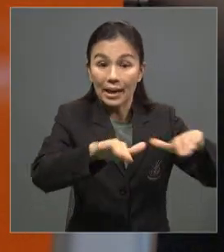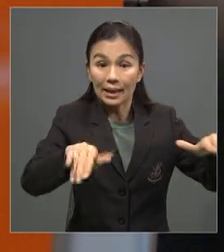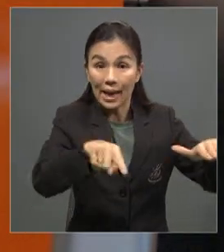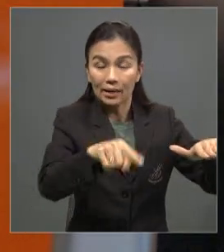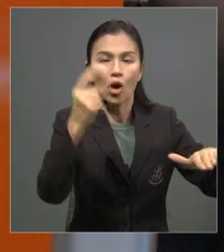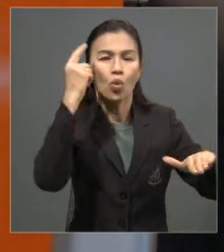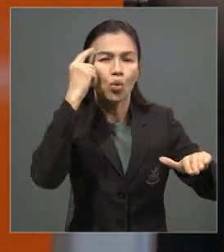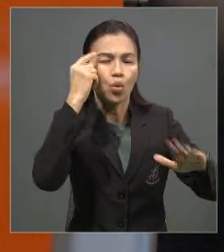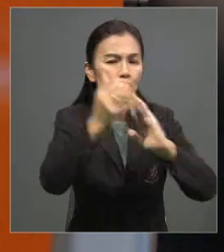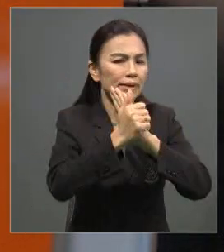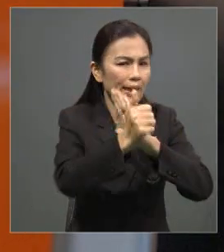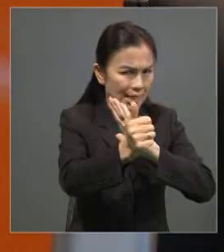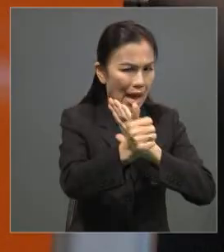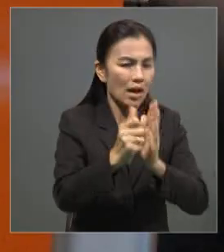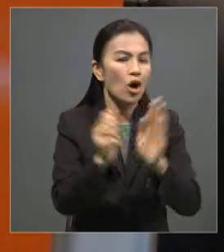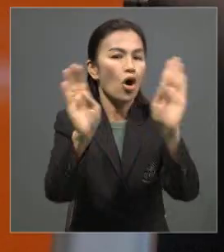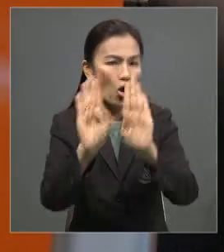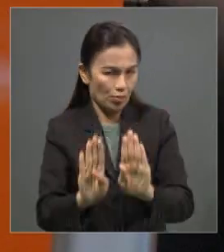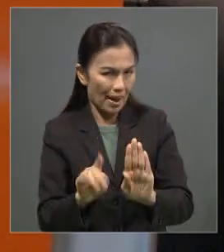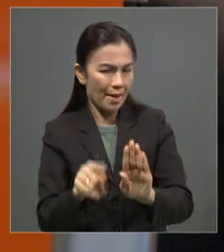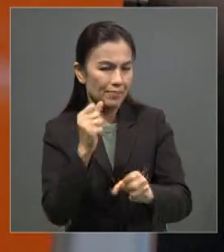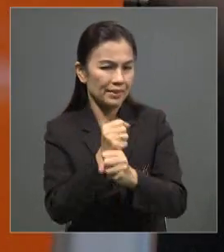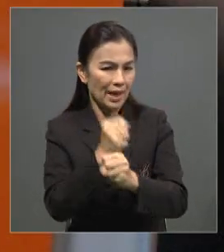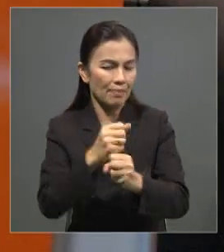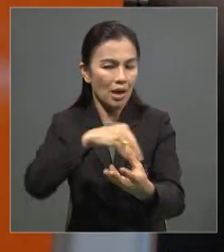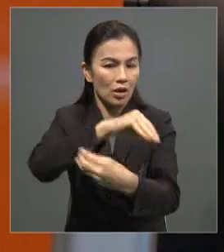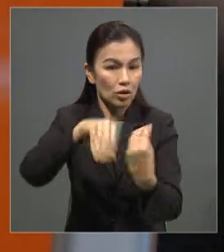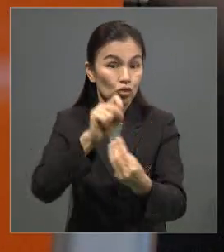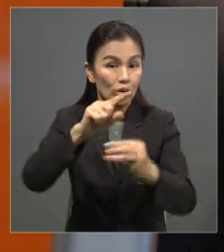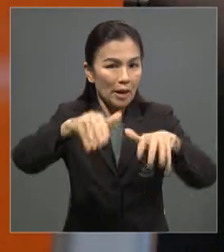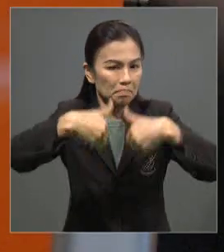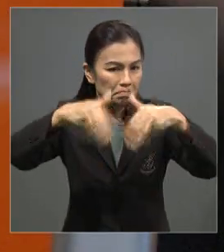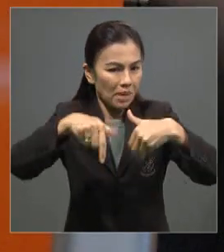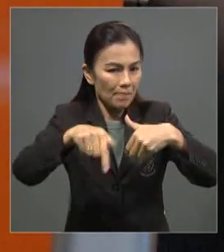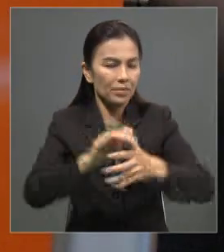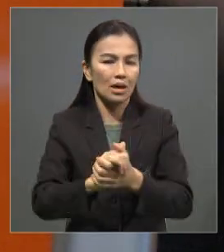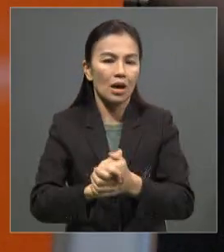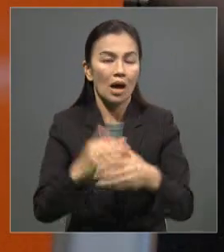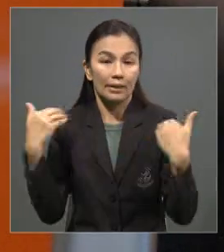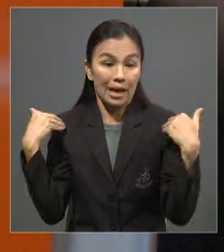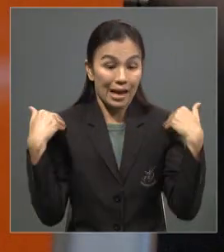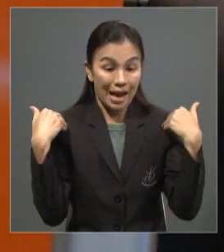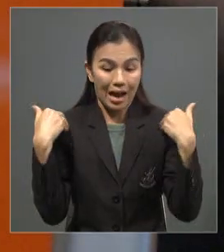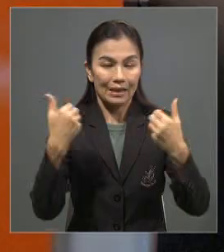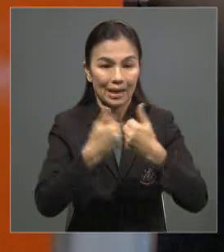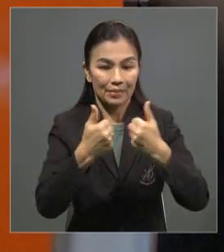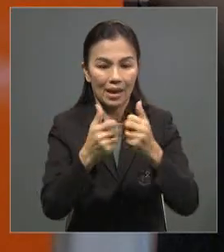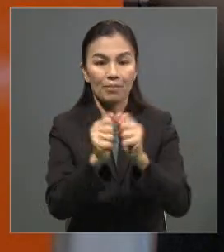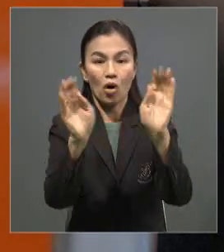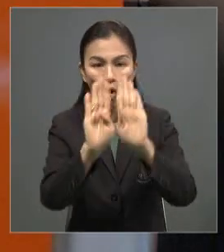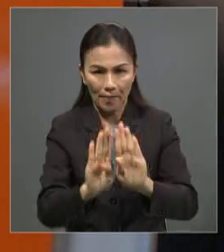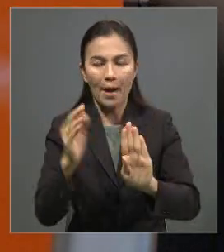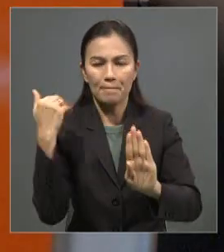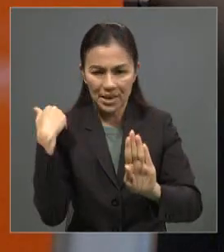ยให้รู้ทักษะการเป็นผู้ประกอบการในอุตสาหกรรมเกมแอนิเมชันหรือคาแรคเตอร์นะครับก็จะมีเงินที่เรียกว่า Angel